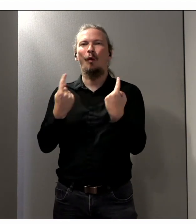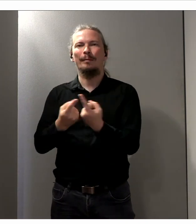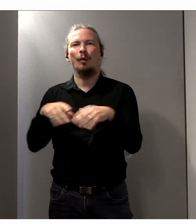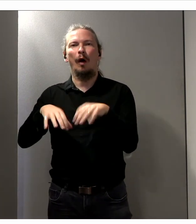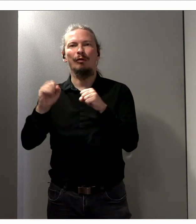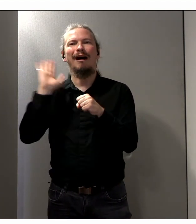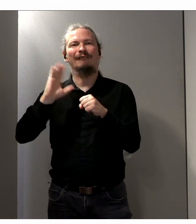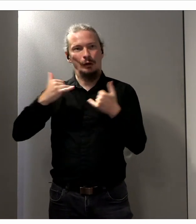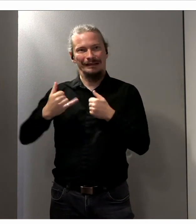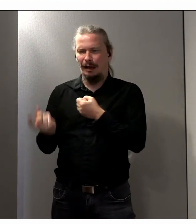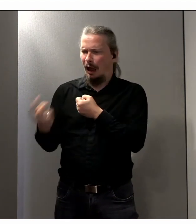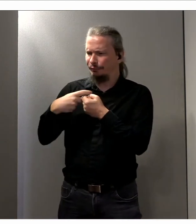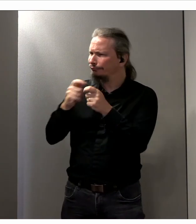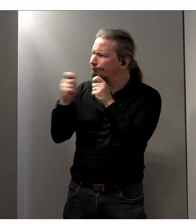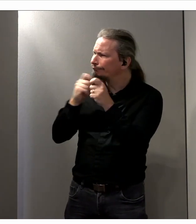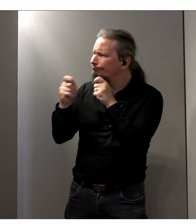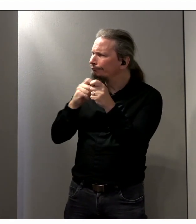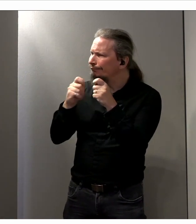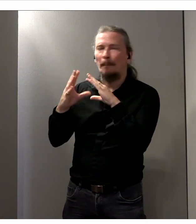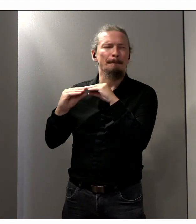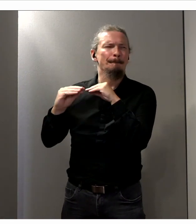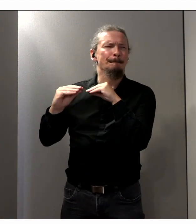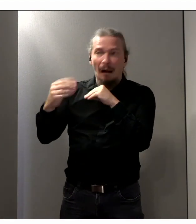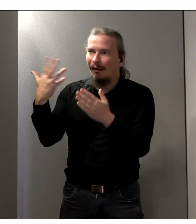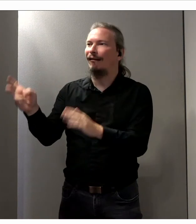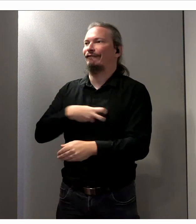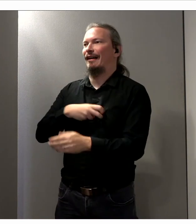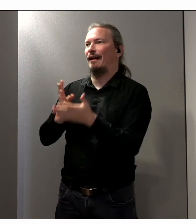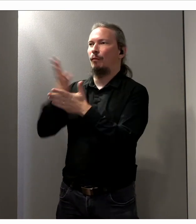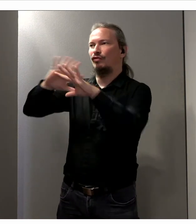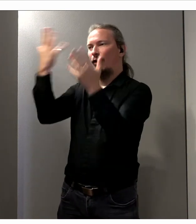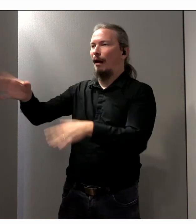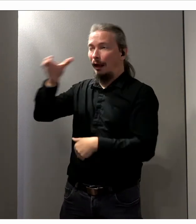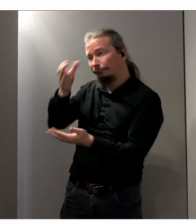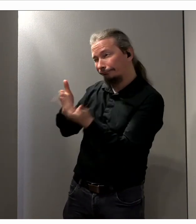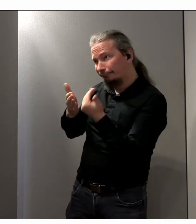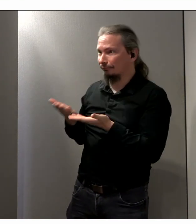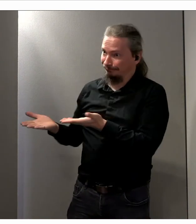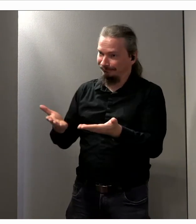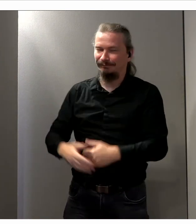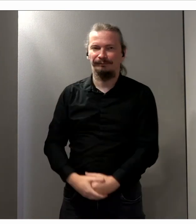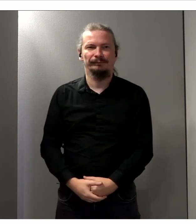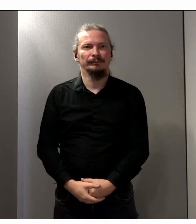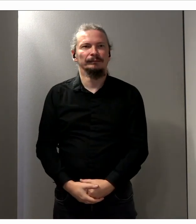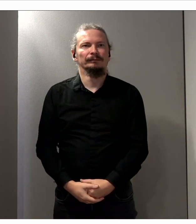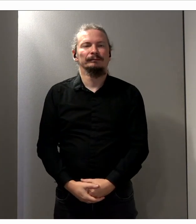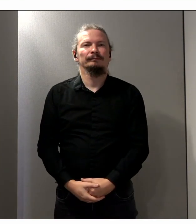commission emploi, et j'ai hâte donc d'entendre le projet global. À toi, Mathieu.